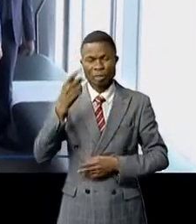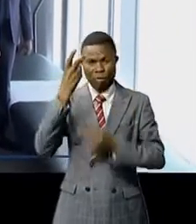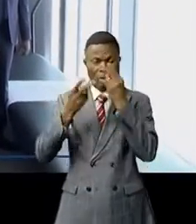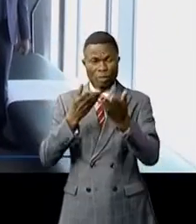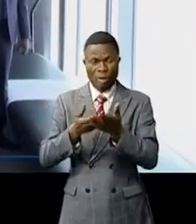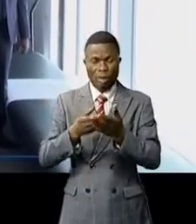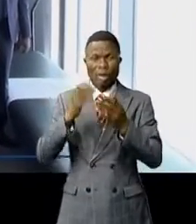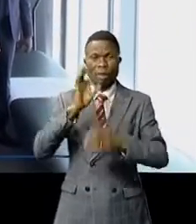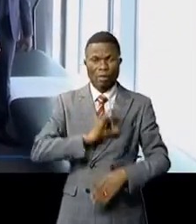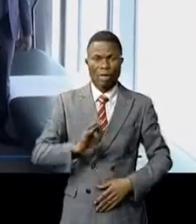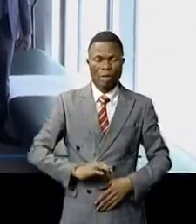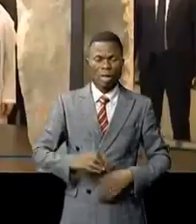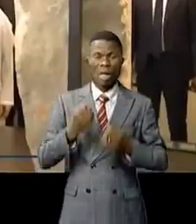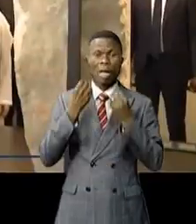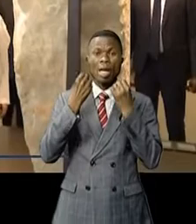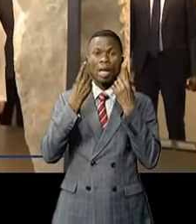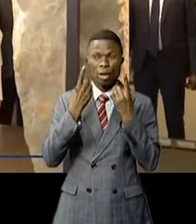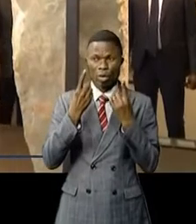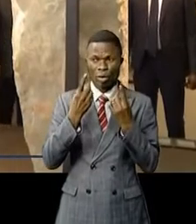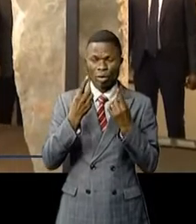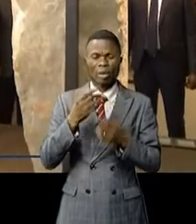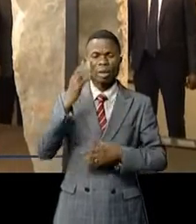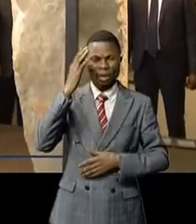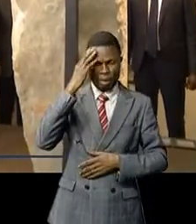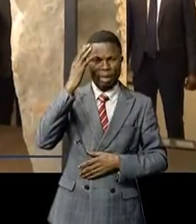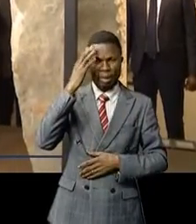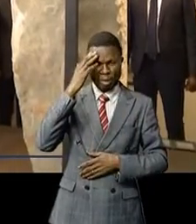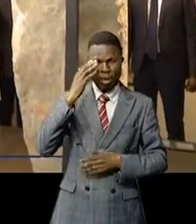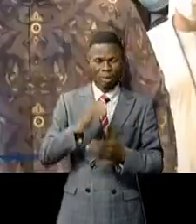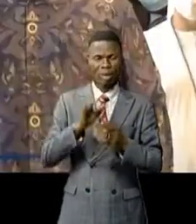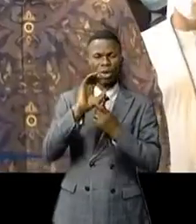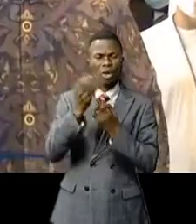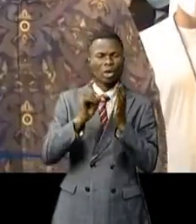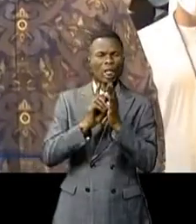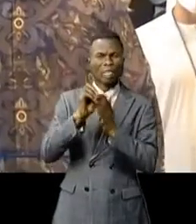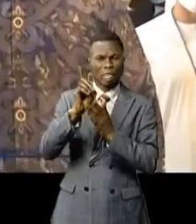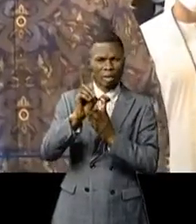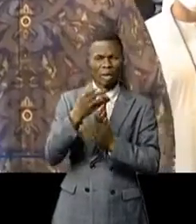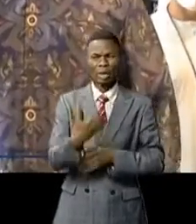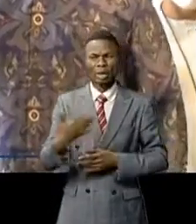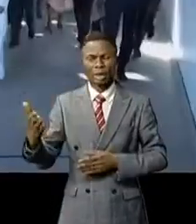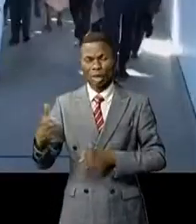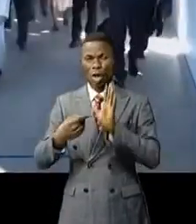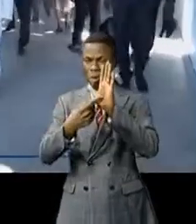Félix-Antoine Tshisekedi Tshilombo s'est dit ému. Il s'est rendu compte de la rencontre des cultures à travers les œuvres